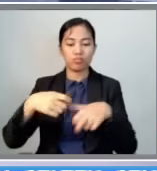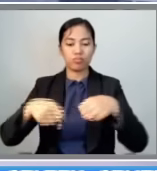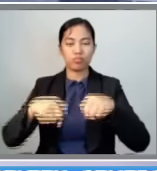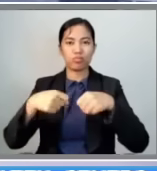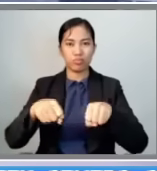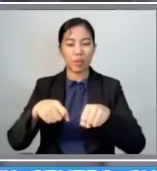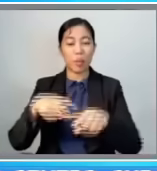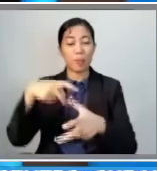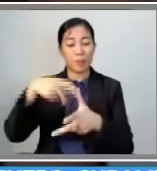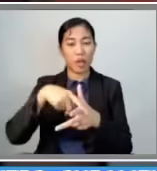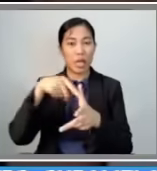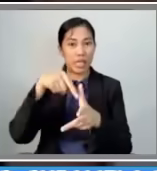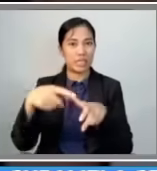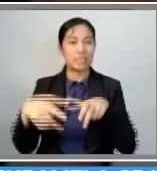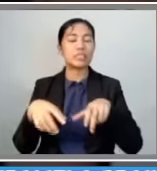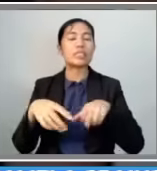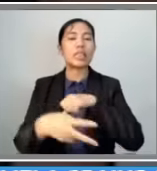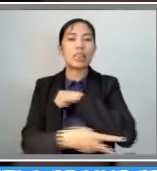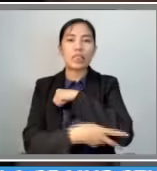Agustin.